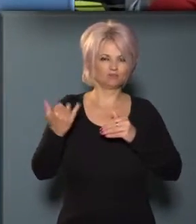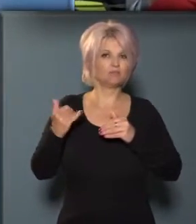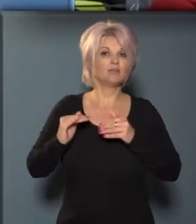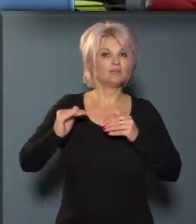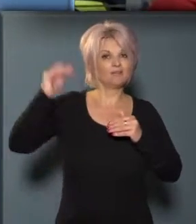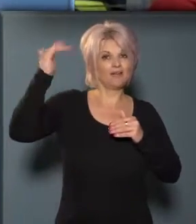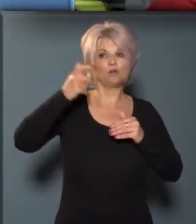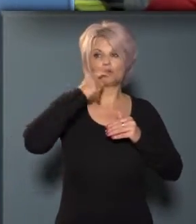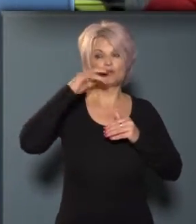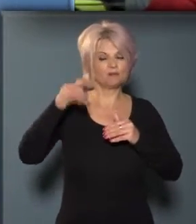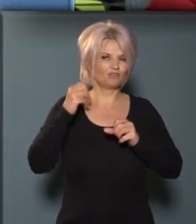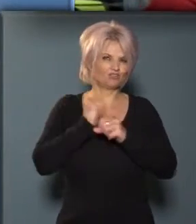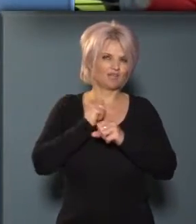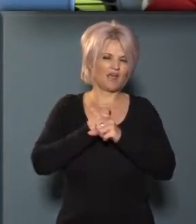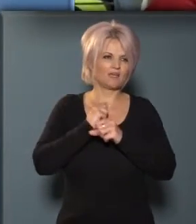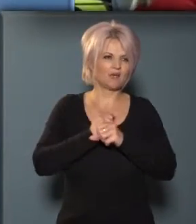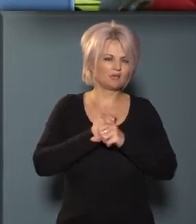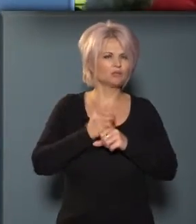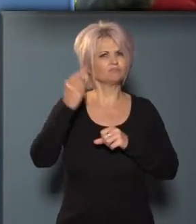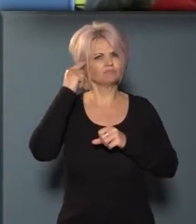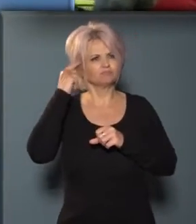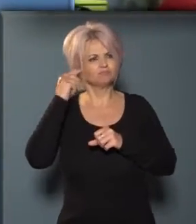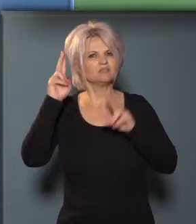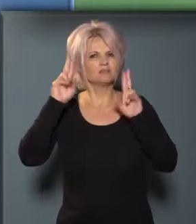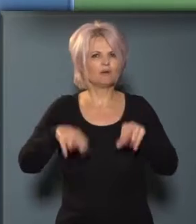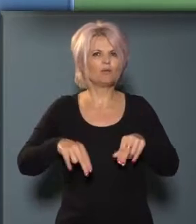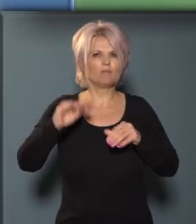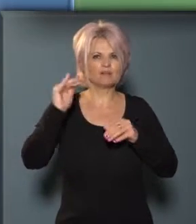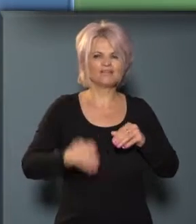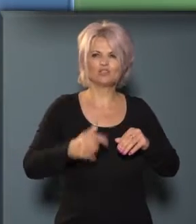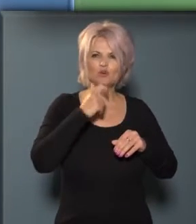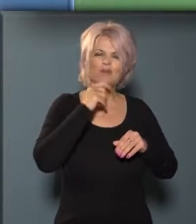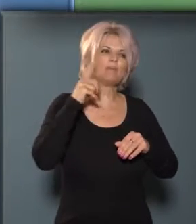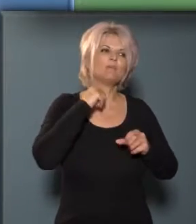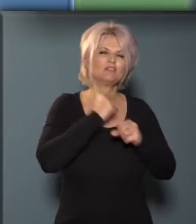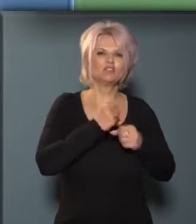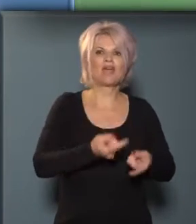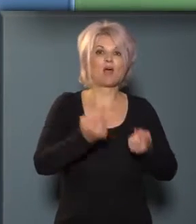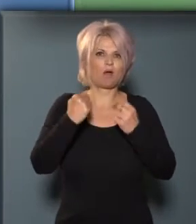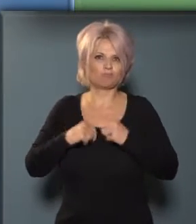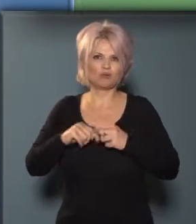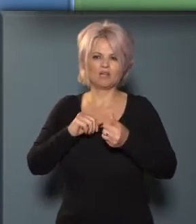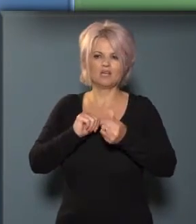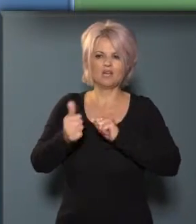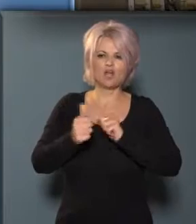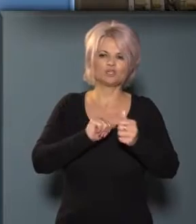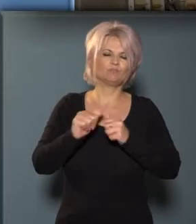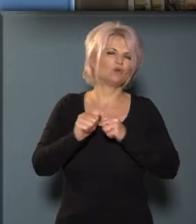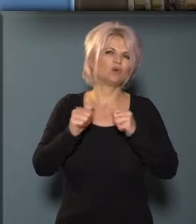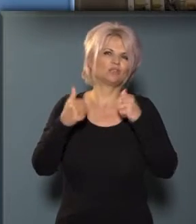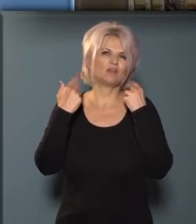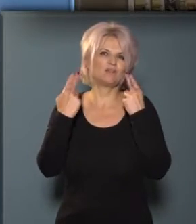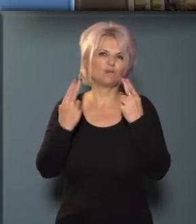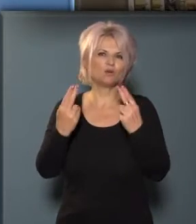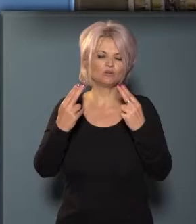felnőtt korba is, hogy ez abból adódik, hogy ő kiskorában mi mindent csinál. Úgyhogy a sport emiatt aztán ugyanilyen fontos, mert